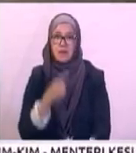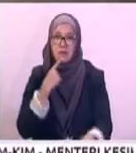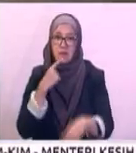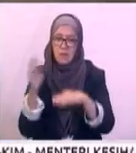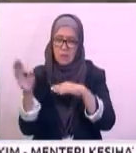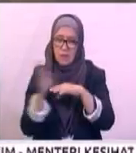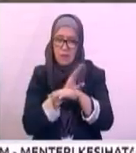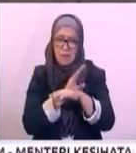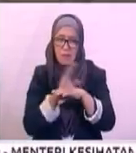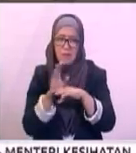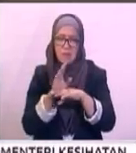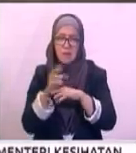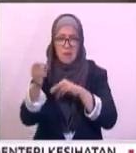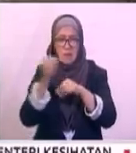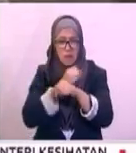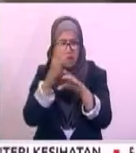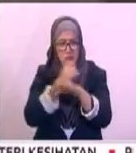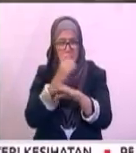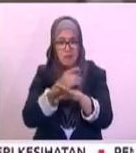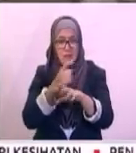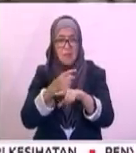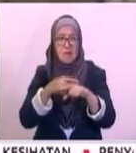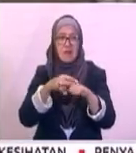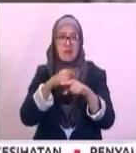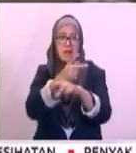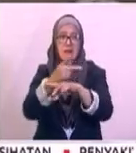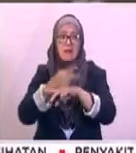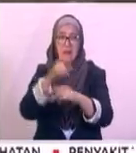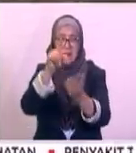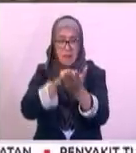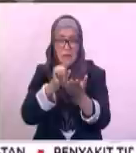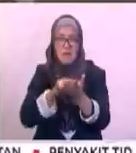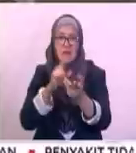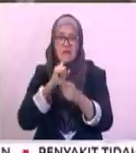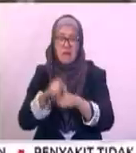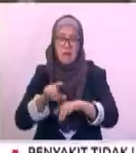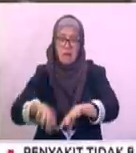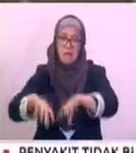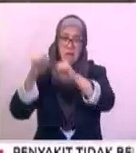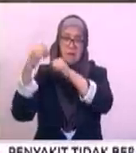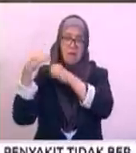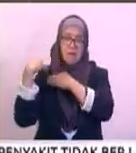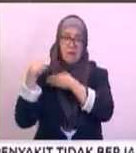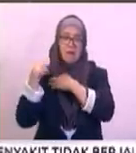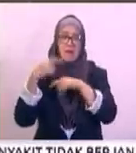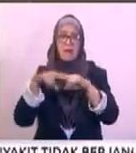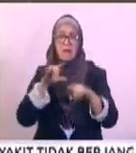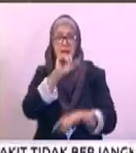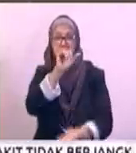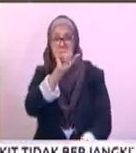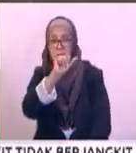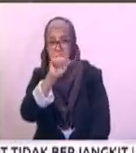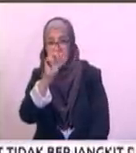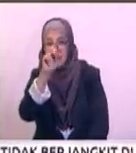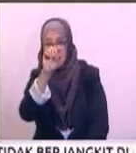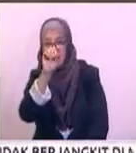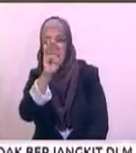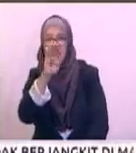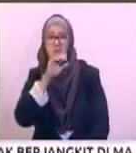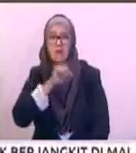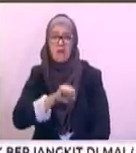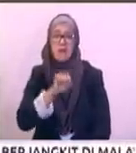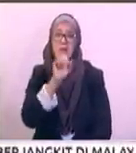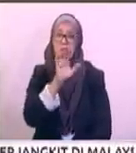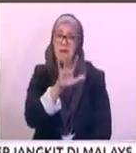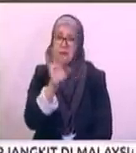Perusahaan ternakan ayam dipelopori Yusof Yaakob, 59 tahun, peneroka asal Felda Kertih 6, semakin berkembang pesat